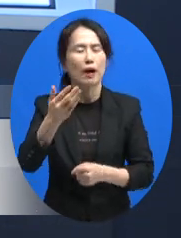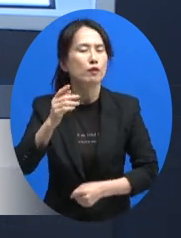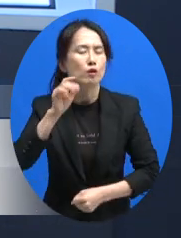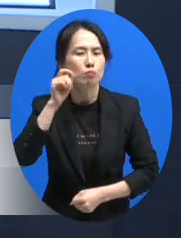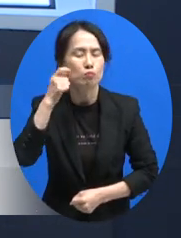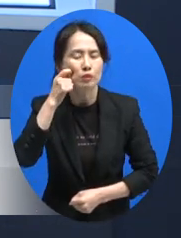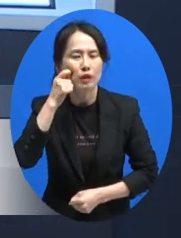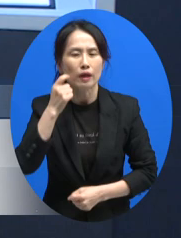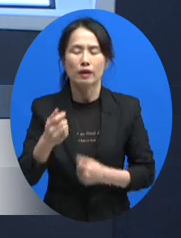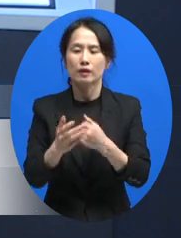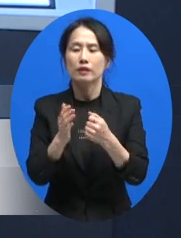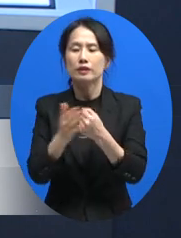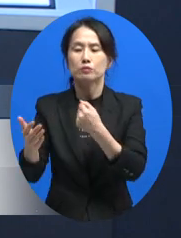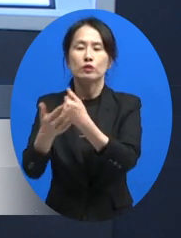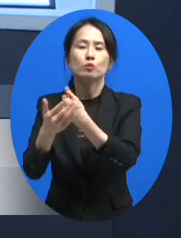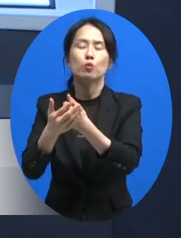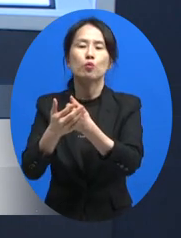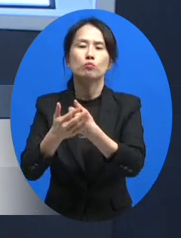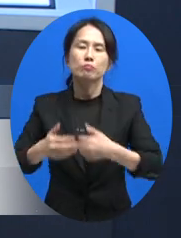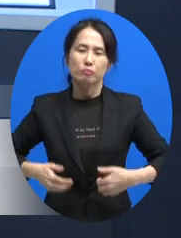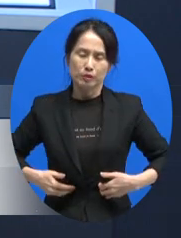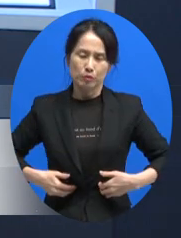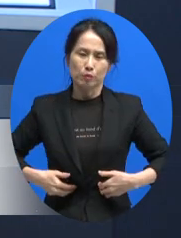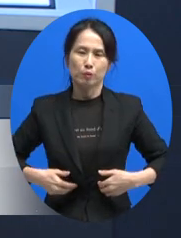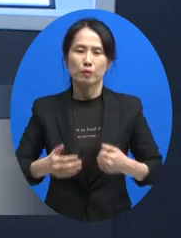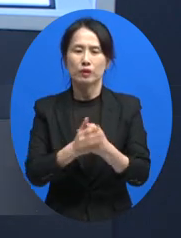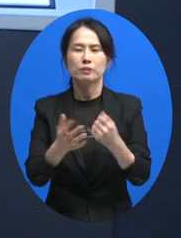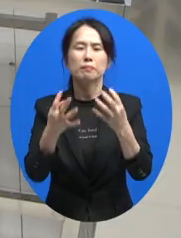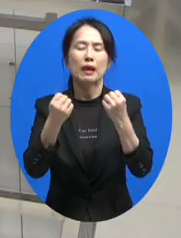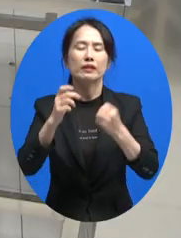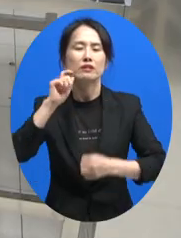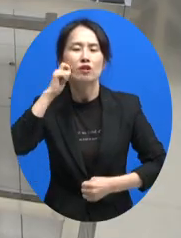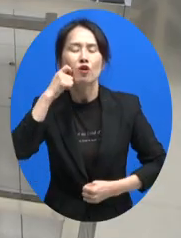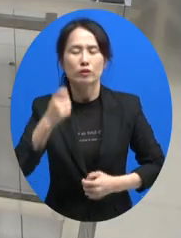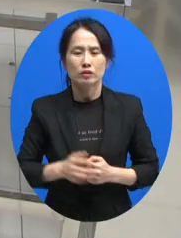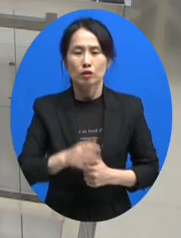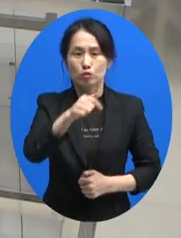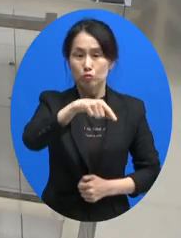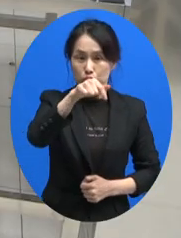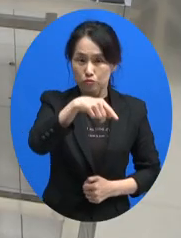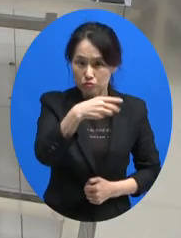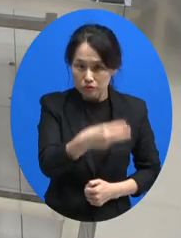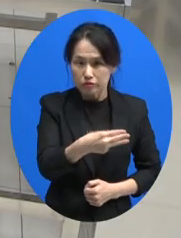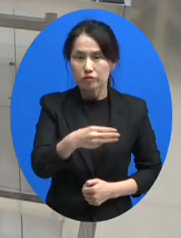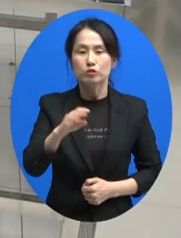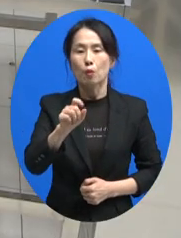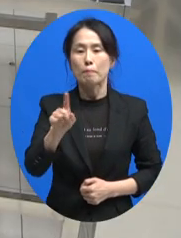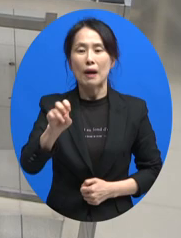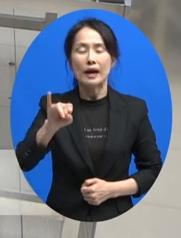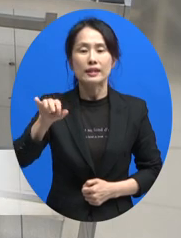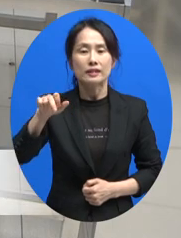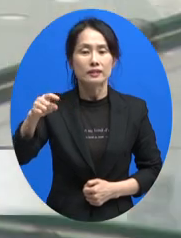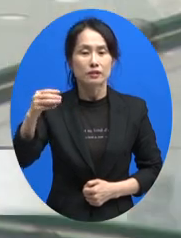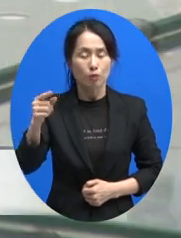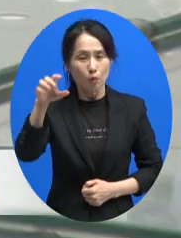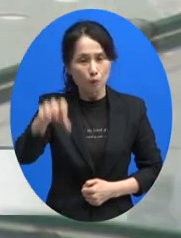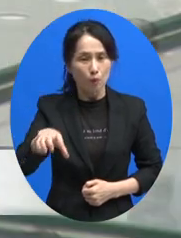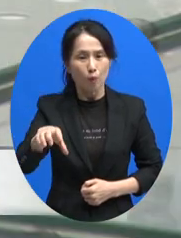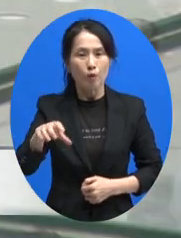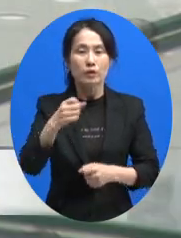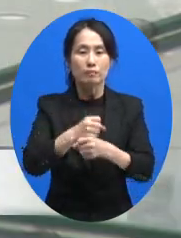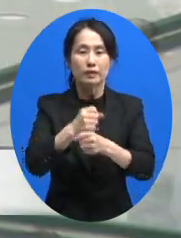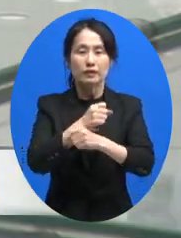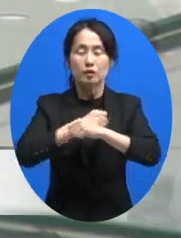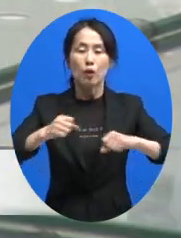그런 부분들에 있어서 협조를 구하는데 굉장히 많은 어려움들이 있었습니다. 구글이나 마이크로소프트에서도 개발 중인 확장현실 장비